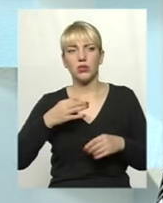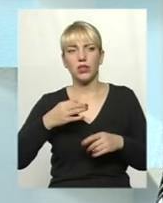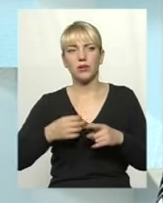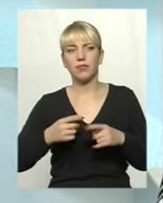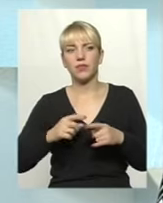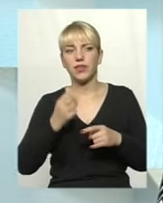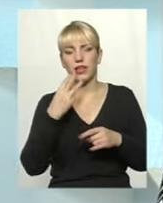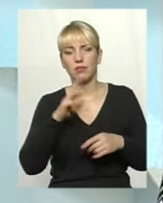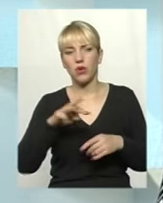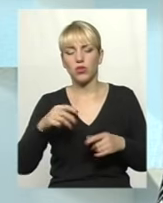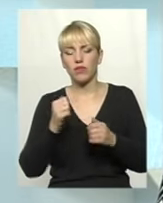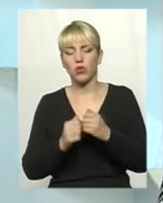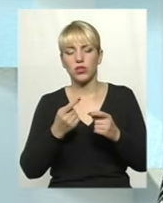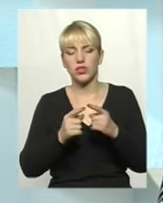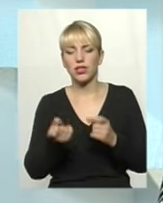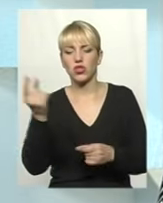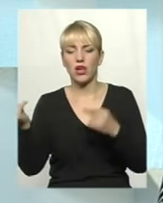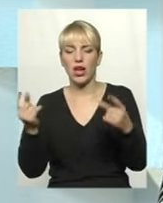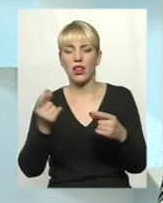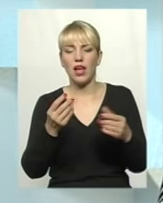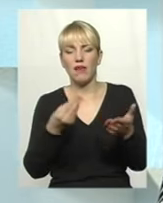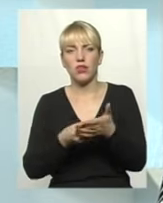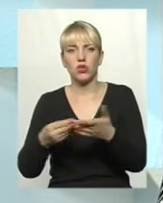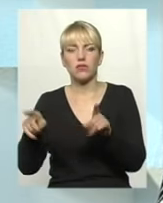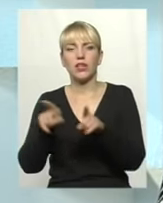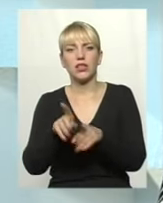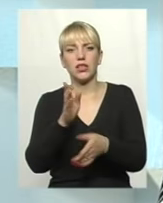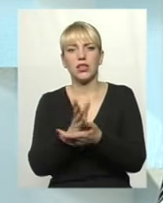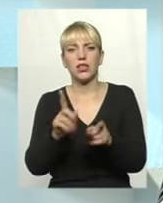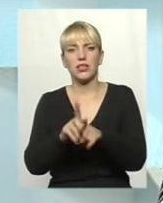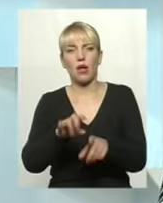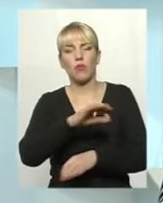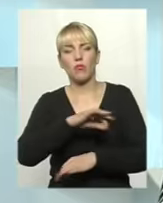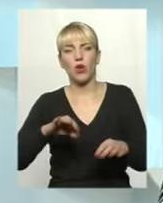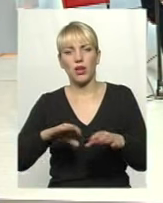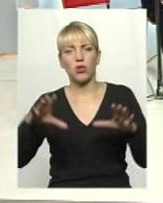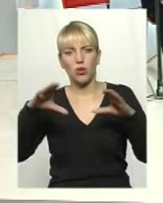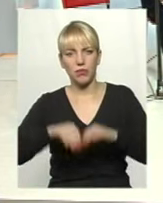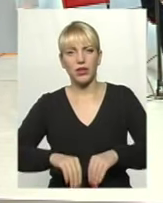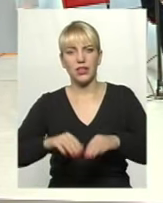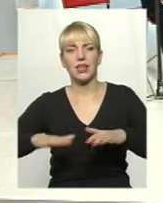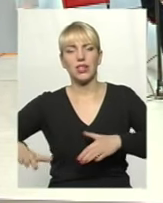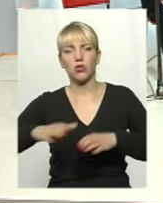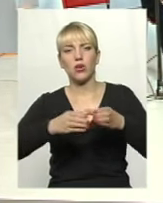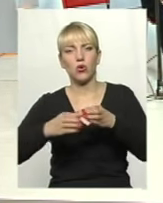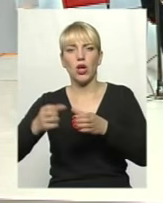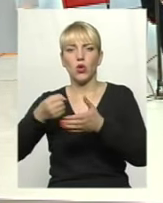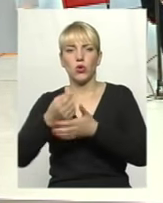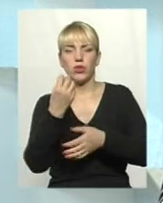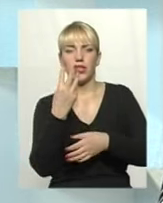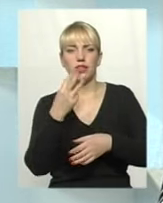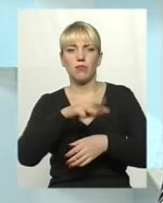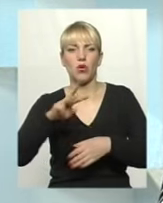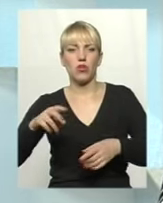мільйони. І в кожному з тих джерел фінансування є так само проекти об'єднаних територіальних громад. 113 мільйонів по